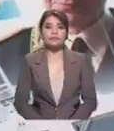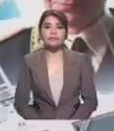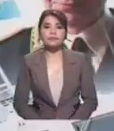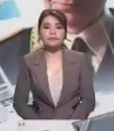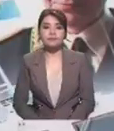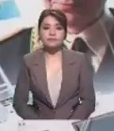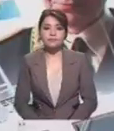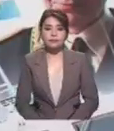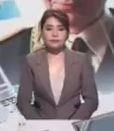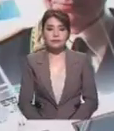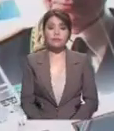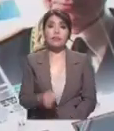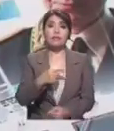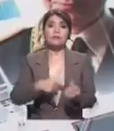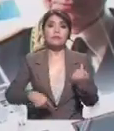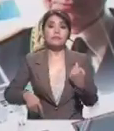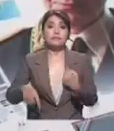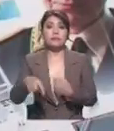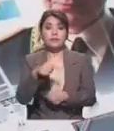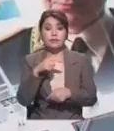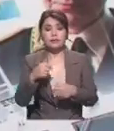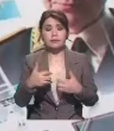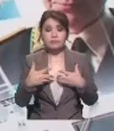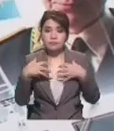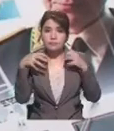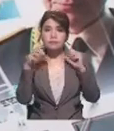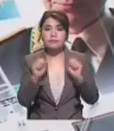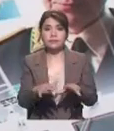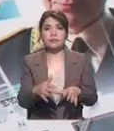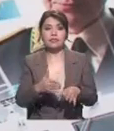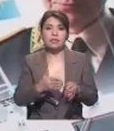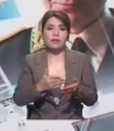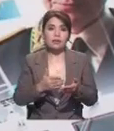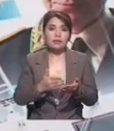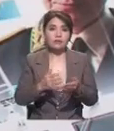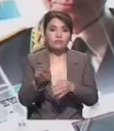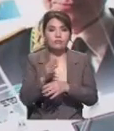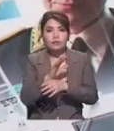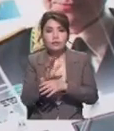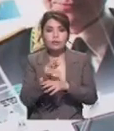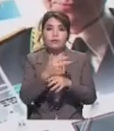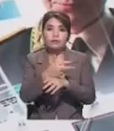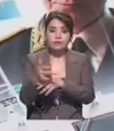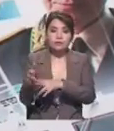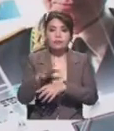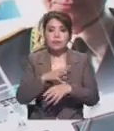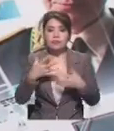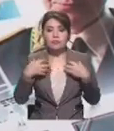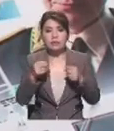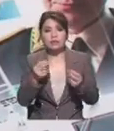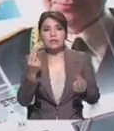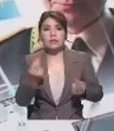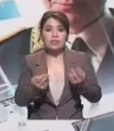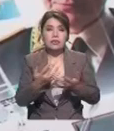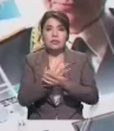Мы старались, это огромнейшая работа. Біз барынша тырыстық, бар күшімізді салдық. Үлкен еңбек жатыр. Актерлар барынша мұқты ойнауға тырысты.